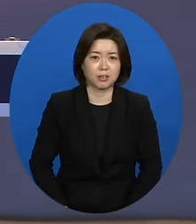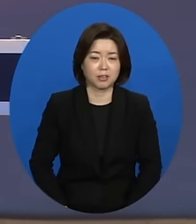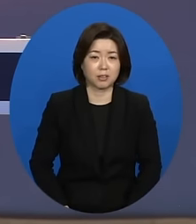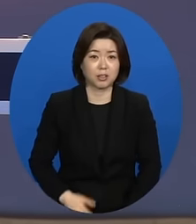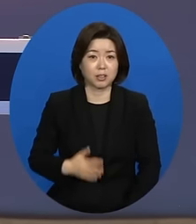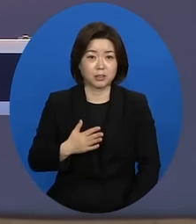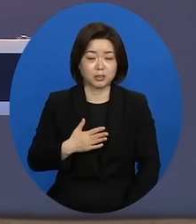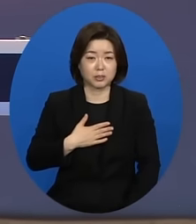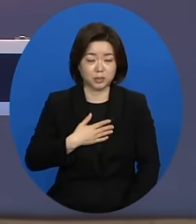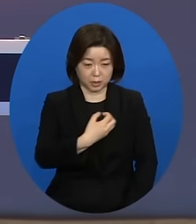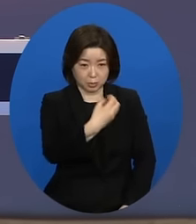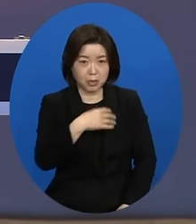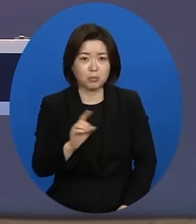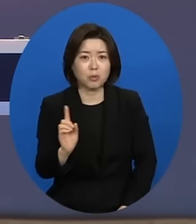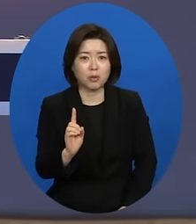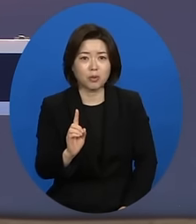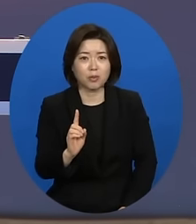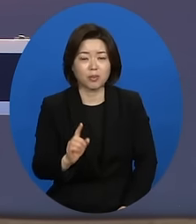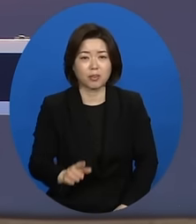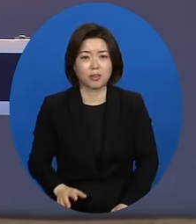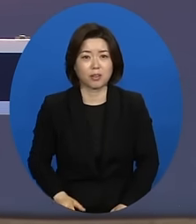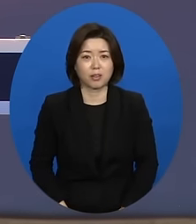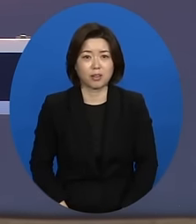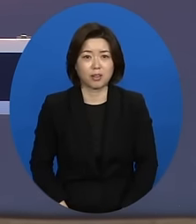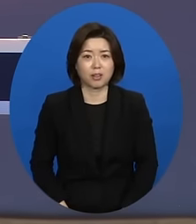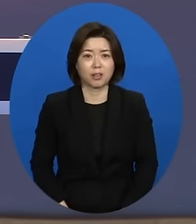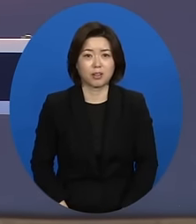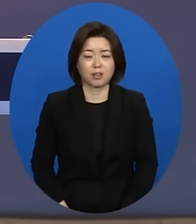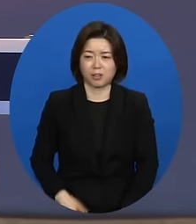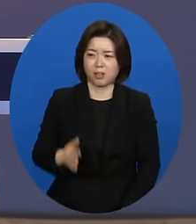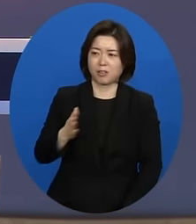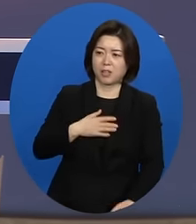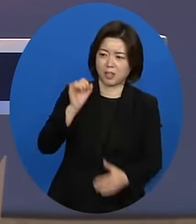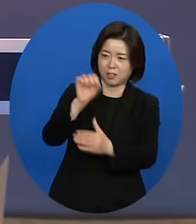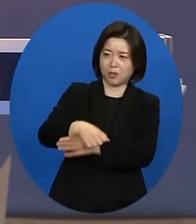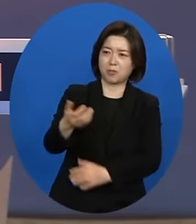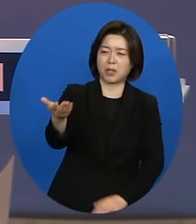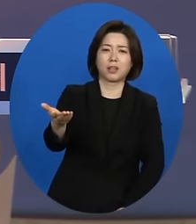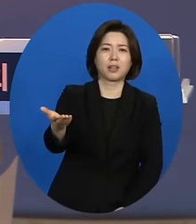저보고 뭐라고 하는지 아세요? 내 열매야.